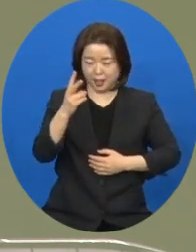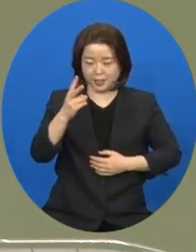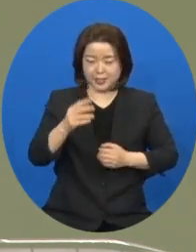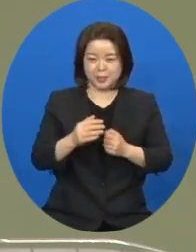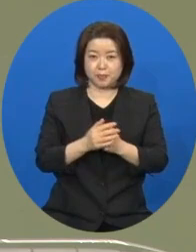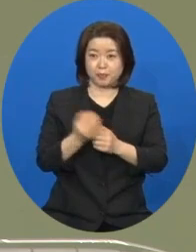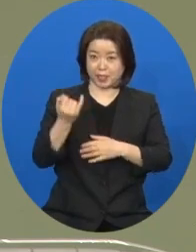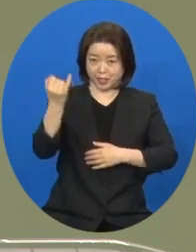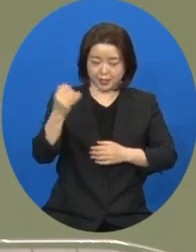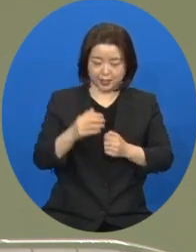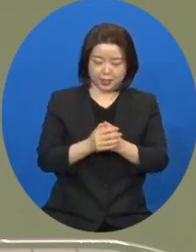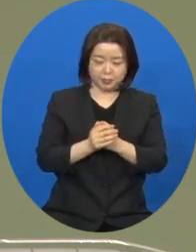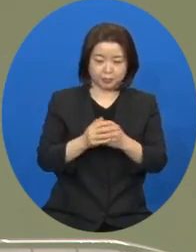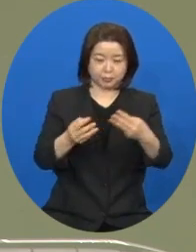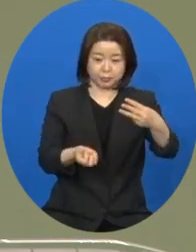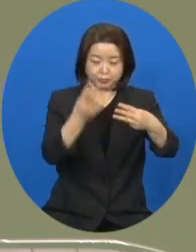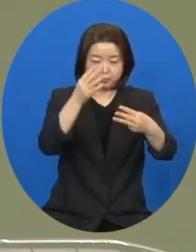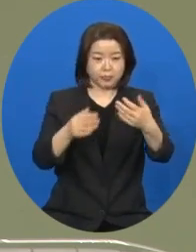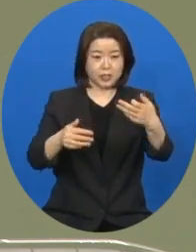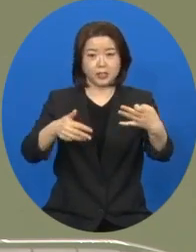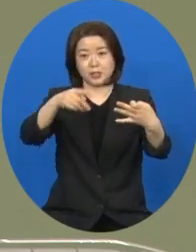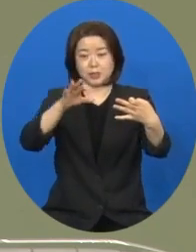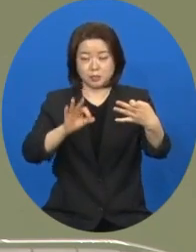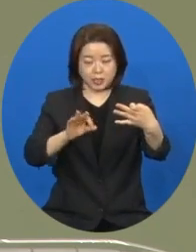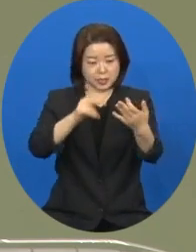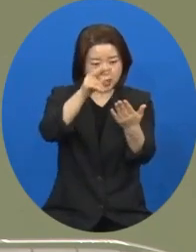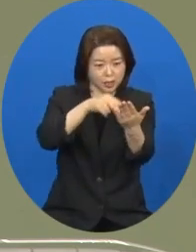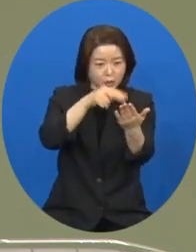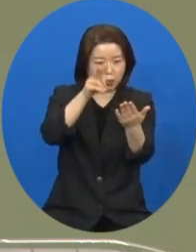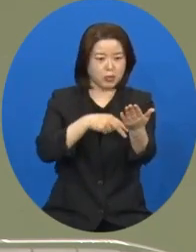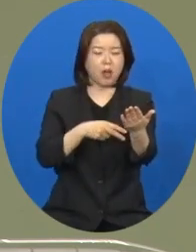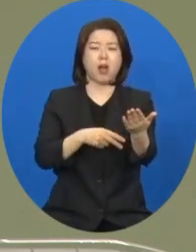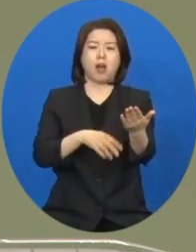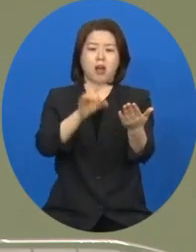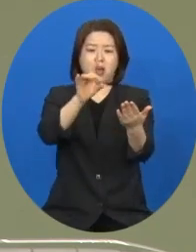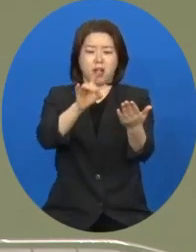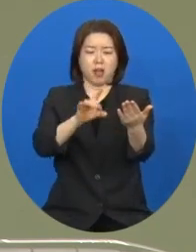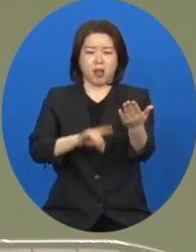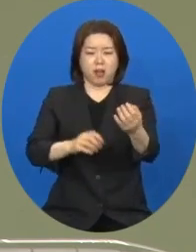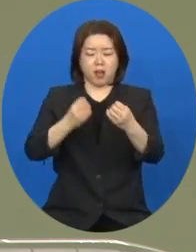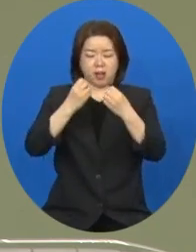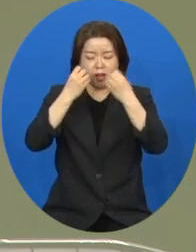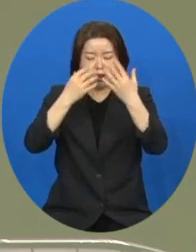레위기 14장을 읽어보니까 하나하나가 다 그렇게 새롭더라는 거죠.